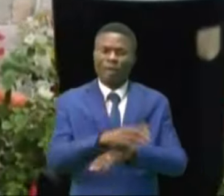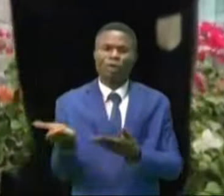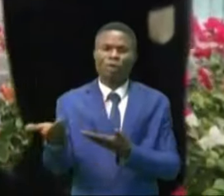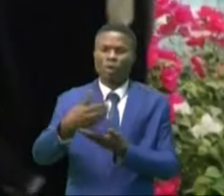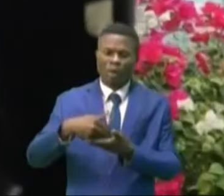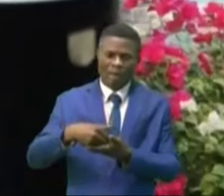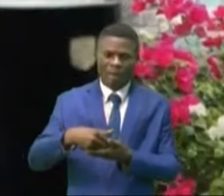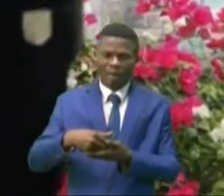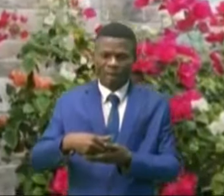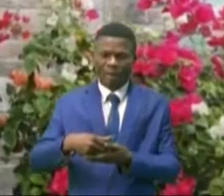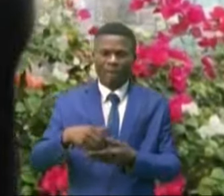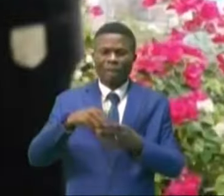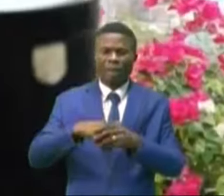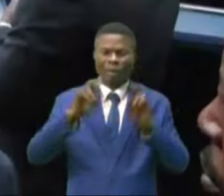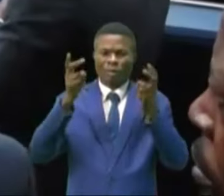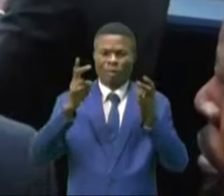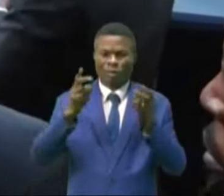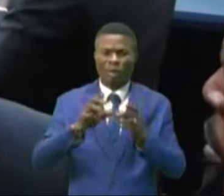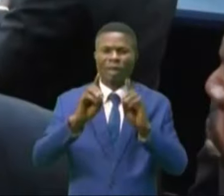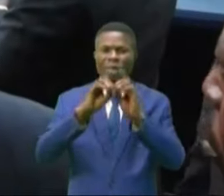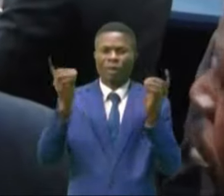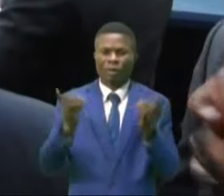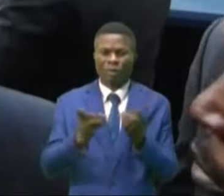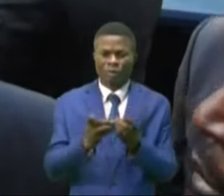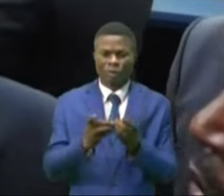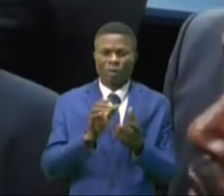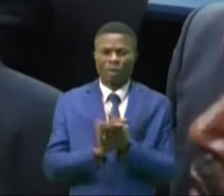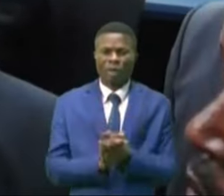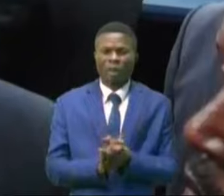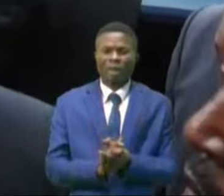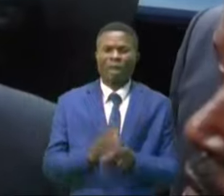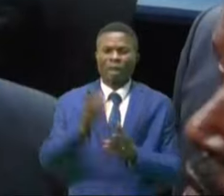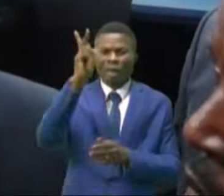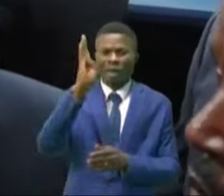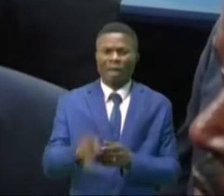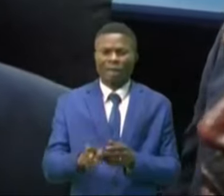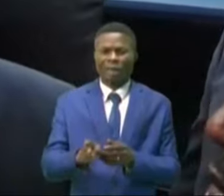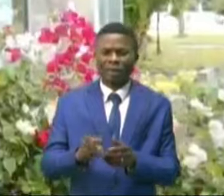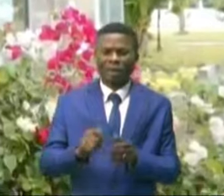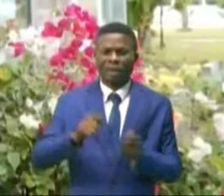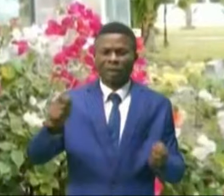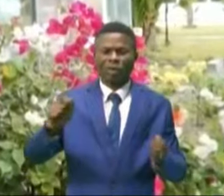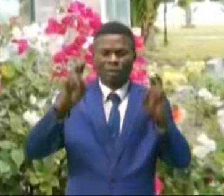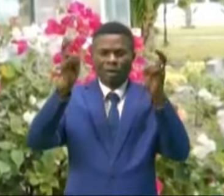Oyo, située dans le département de la Cuvette, à 400 km de Brazzaville.